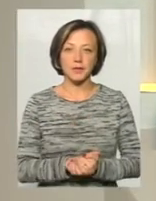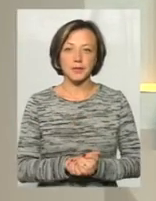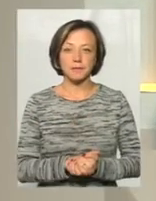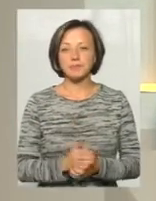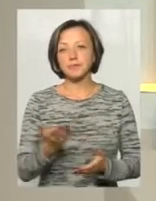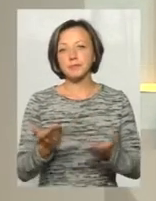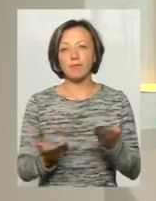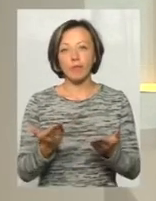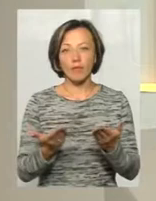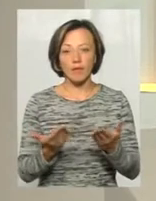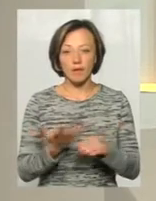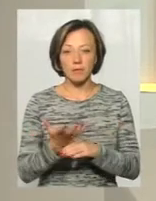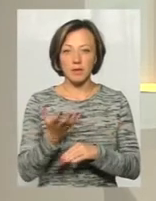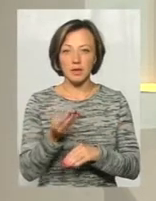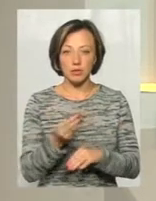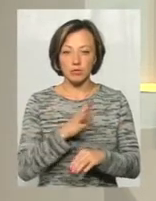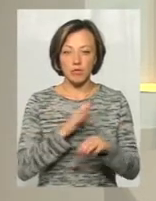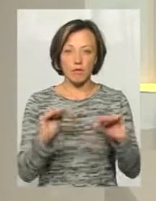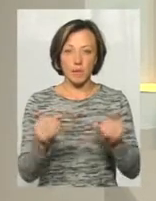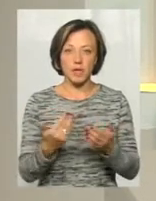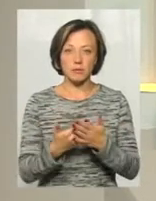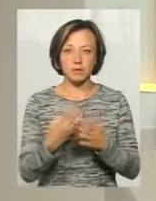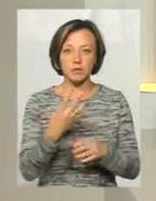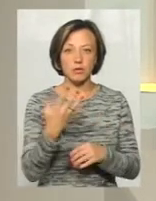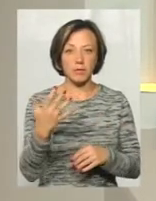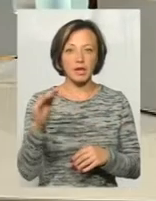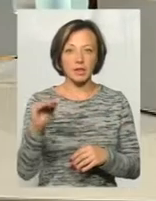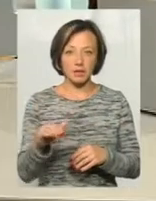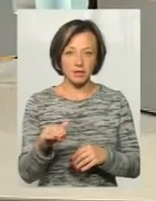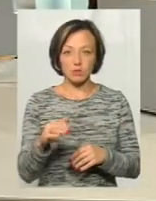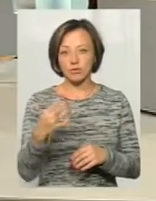Тобто, якщо платіж був меншим, до прикладу, 45 тисяч?